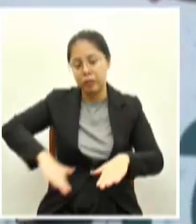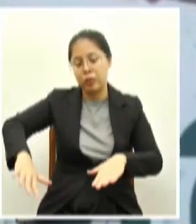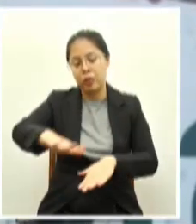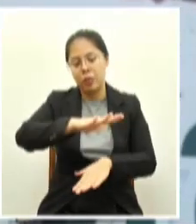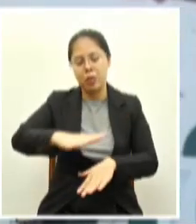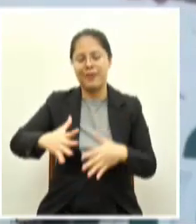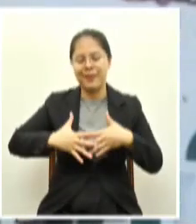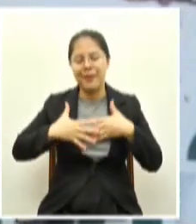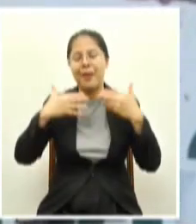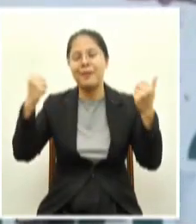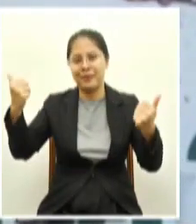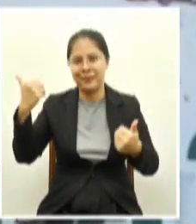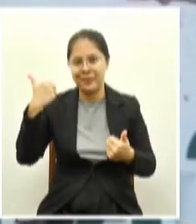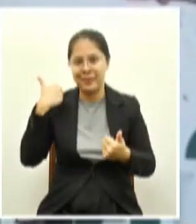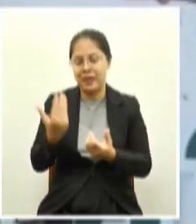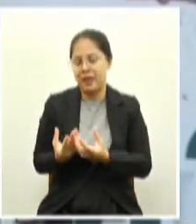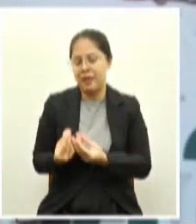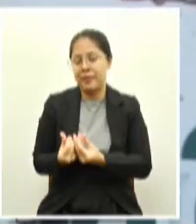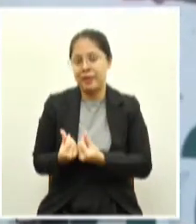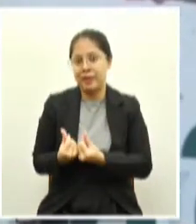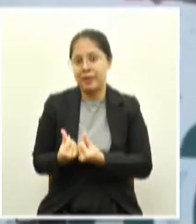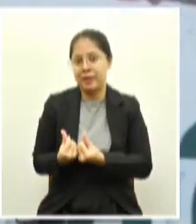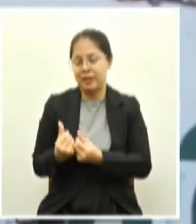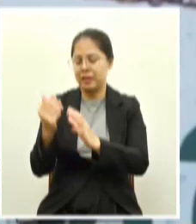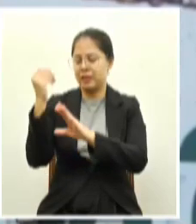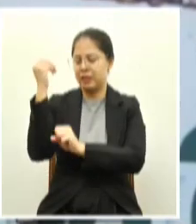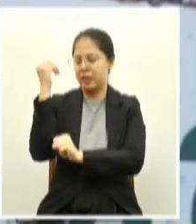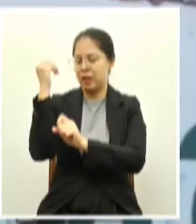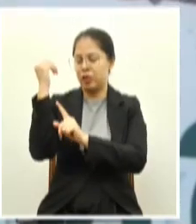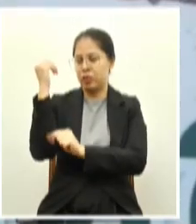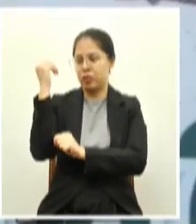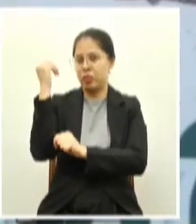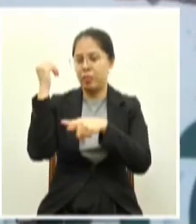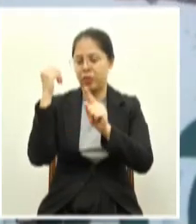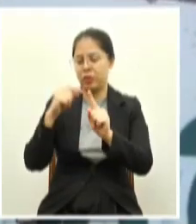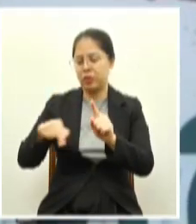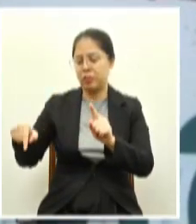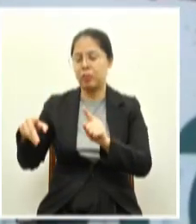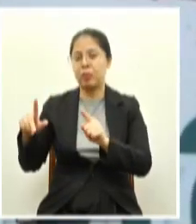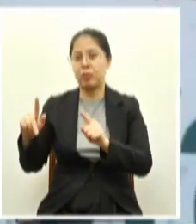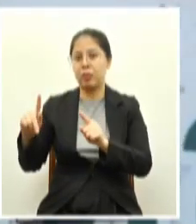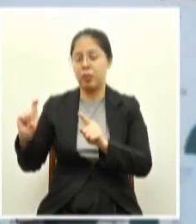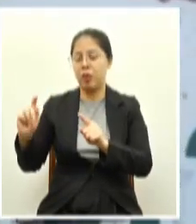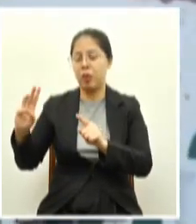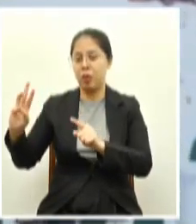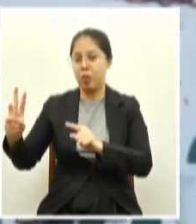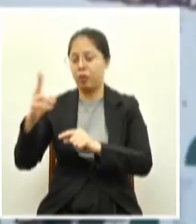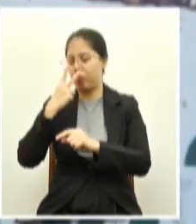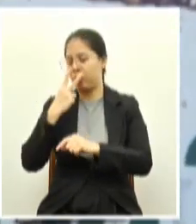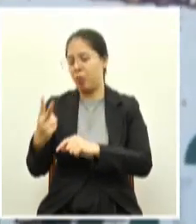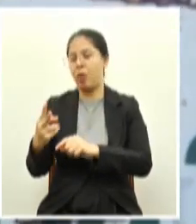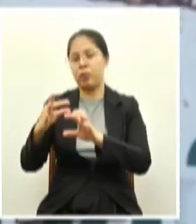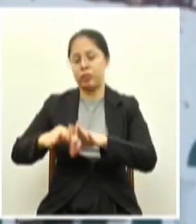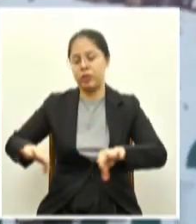ขนะครับสำนักงานเขตพื้นที่การศึกษาประถมศึกษาสตูลนะครับก็ได้นำนโยบายและจุดเน้นของสปท.